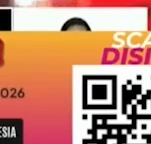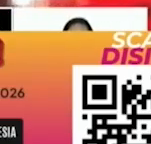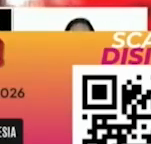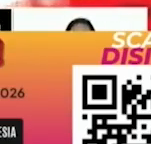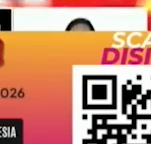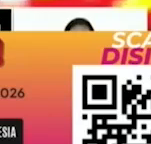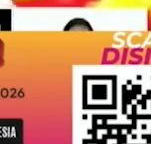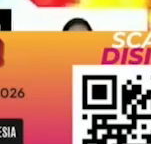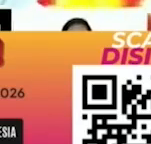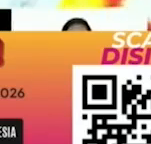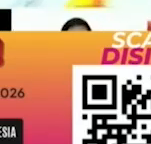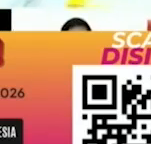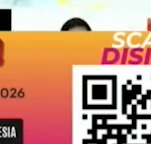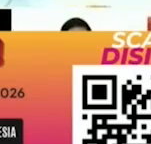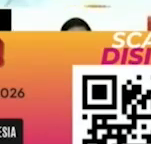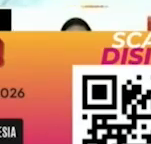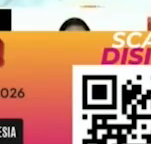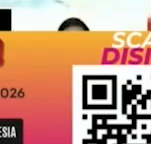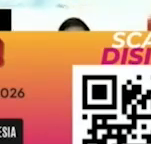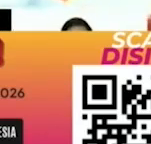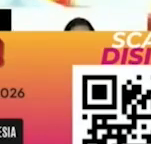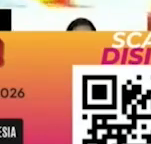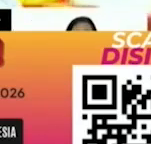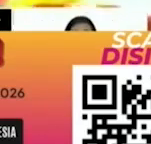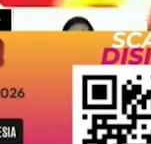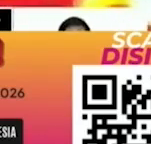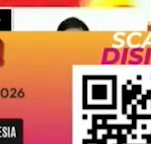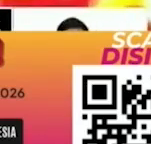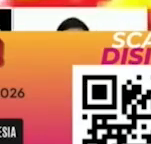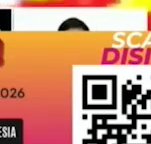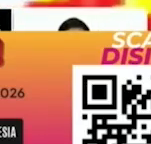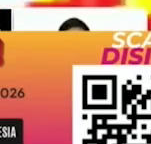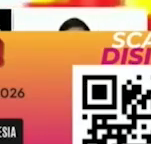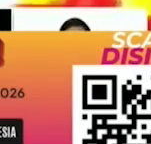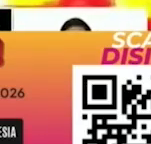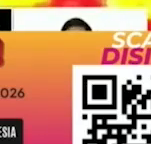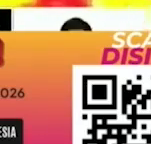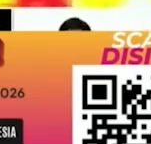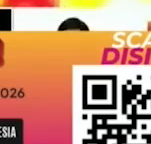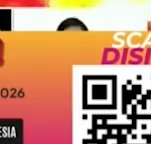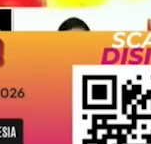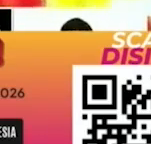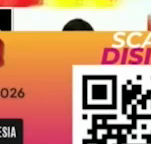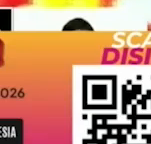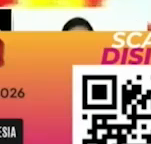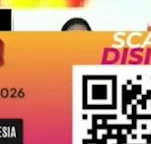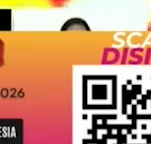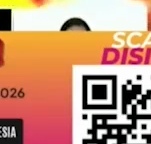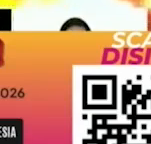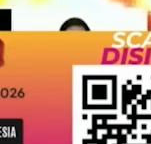manusia kita sering kali tidak siap termasuk yang sudah sudah saya katakan tadi maka pemerintah berkewajiban untuk menyiapkan